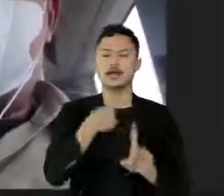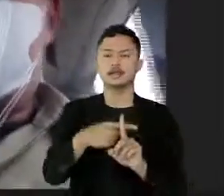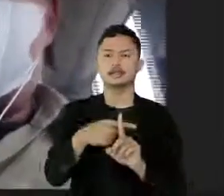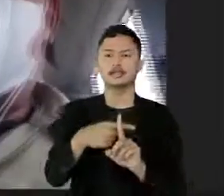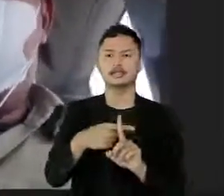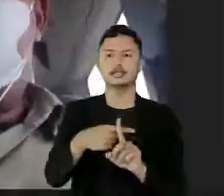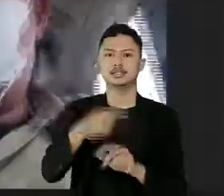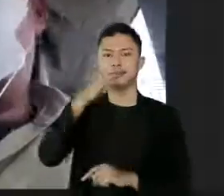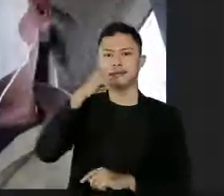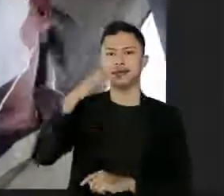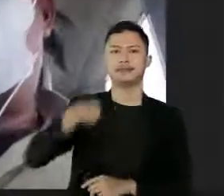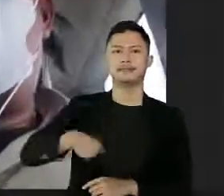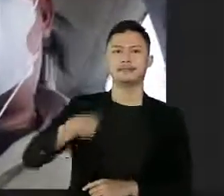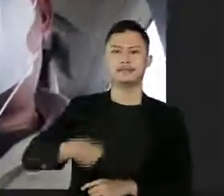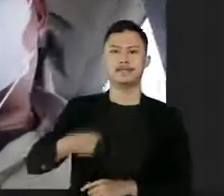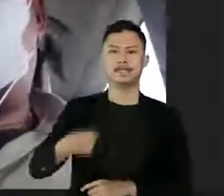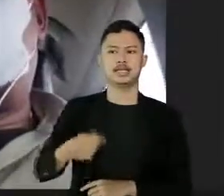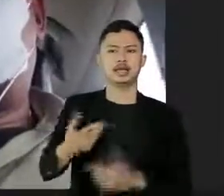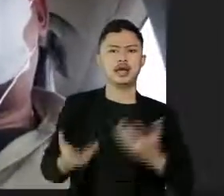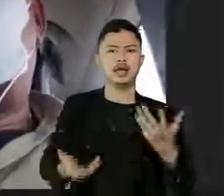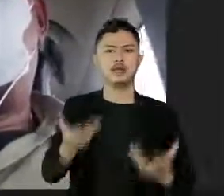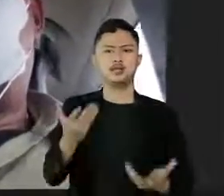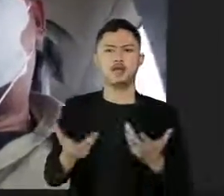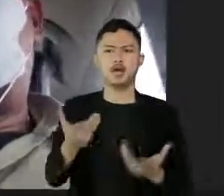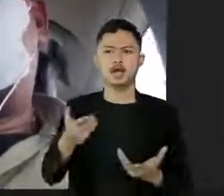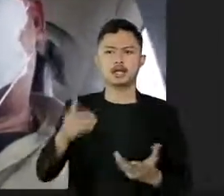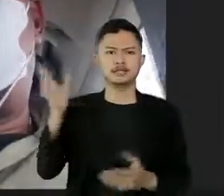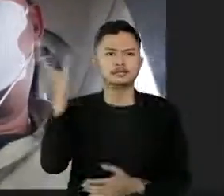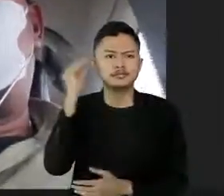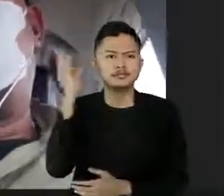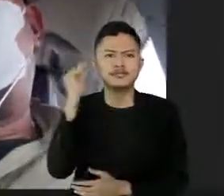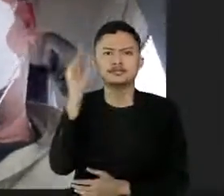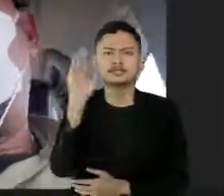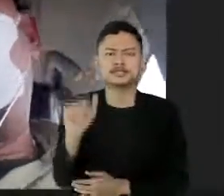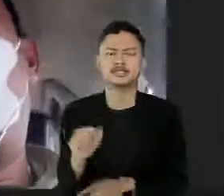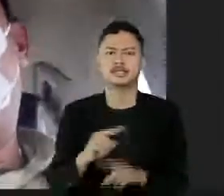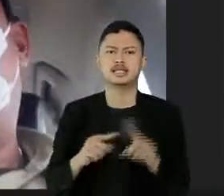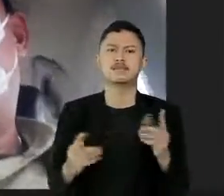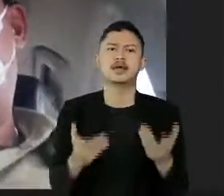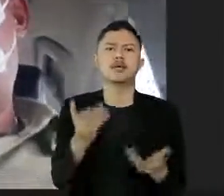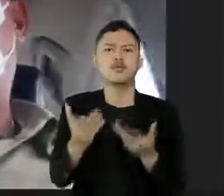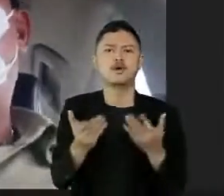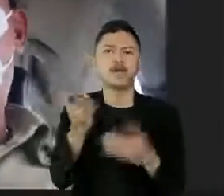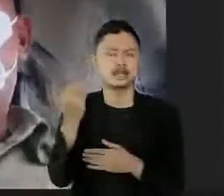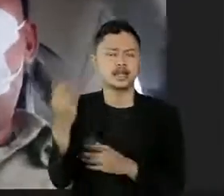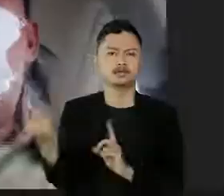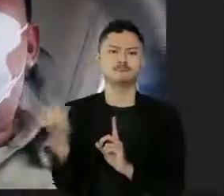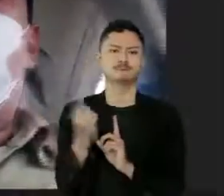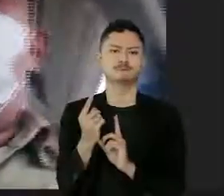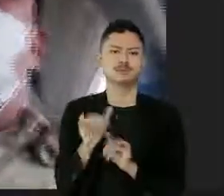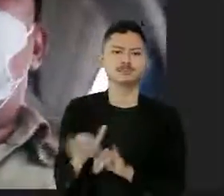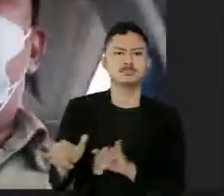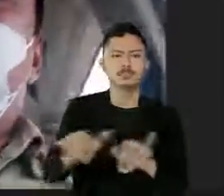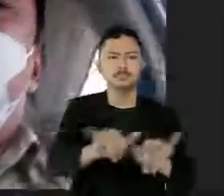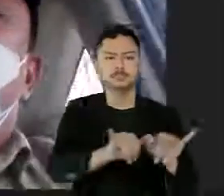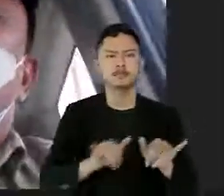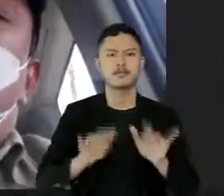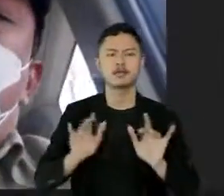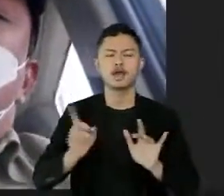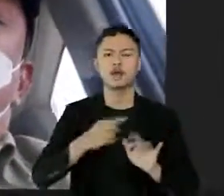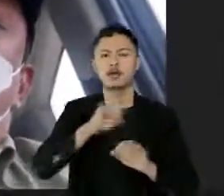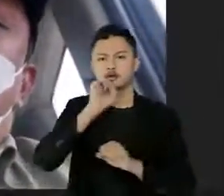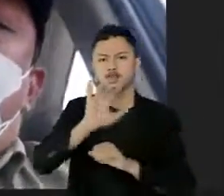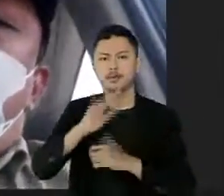untuk Pak Menteri yang mungkin sedang mendengarkan, tetapi memang tadi sudah hadir bersama-sama dengan kita.